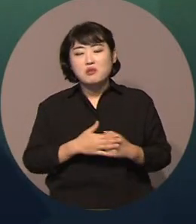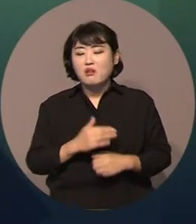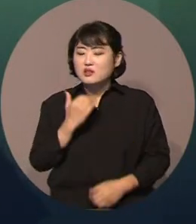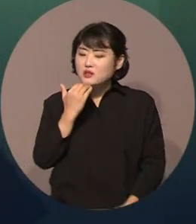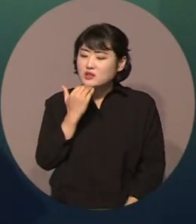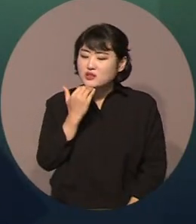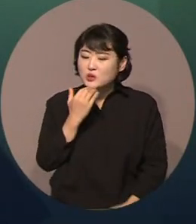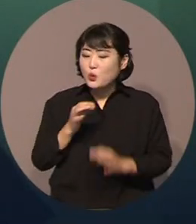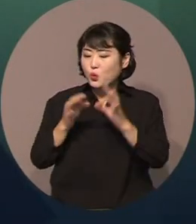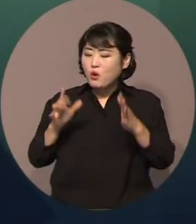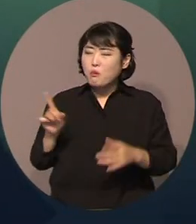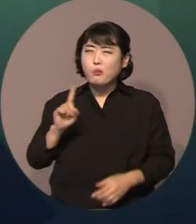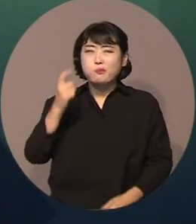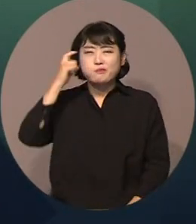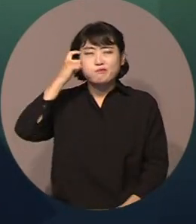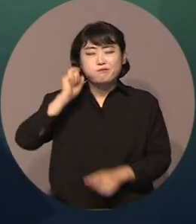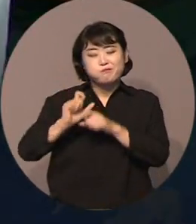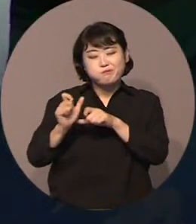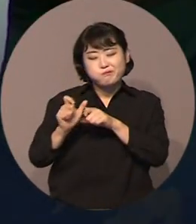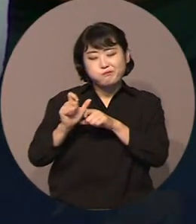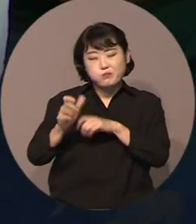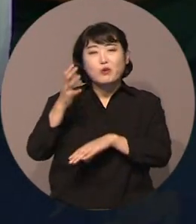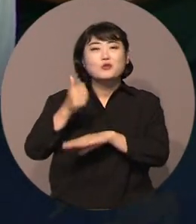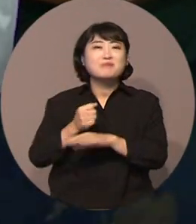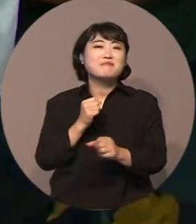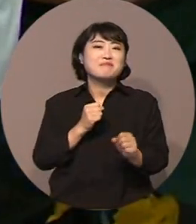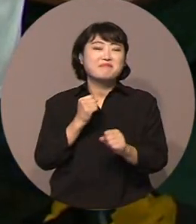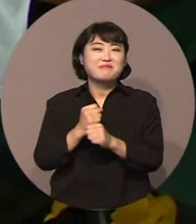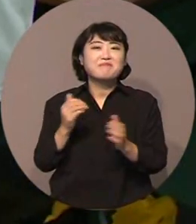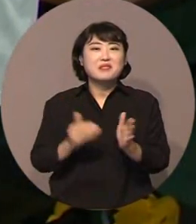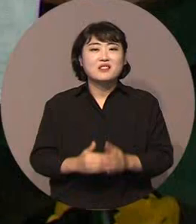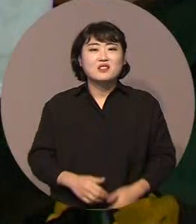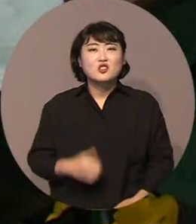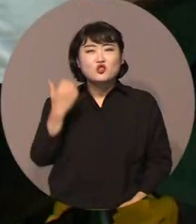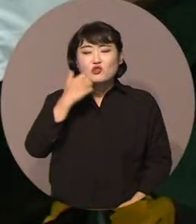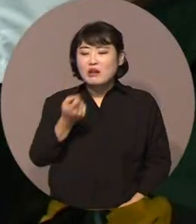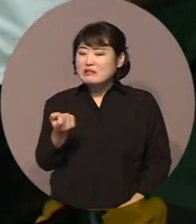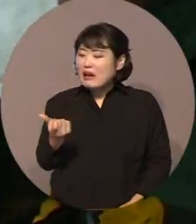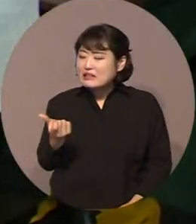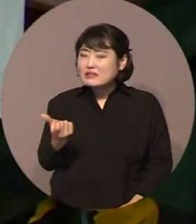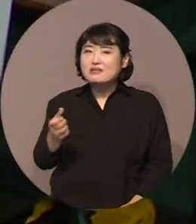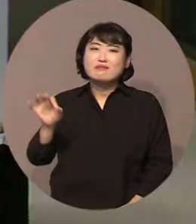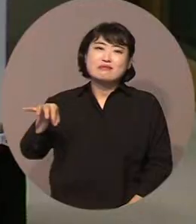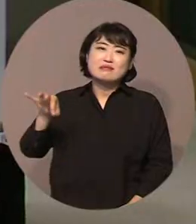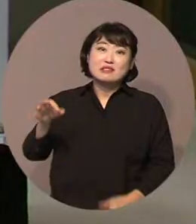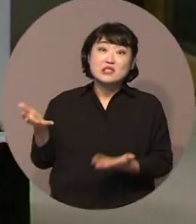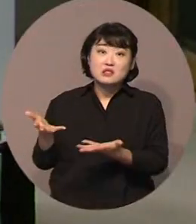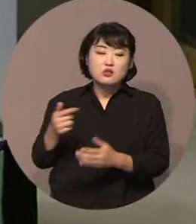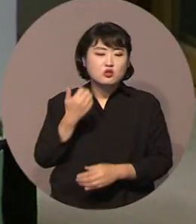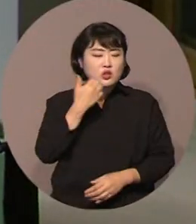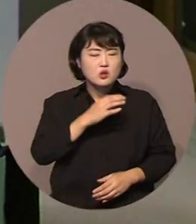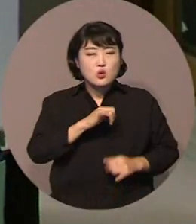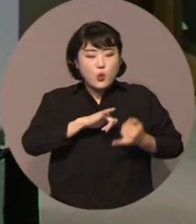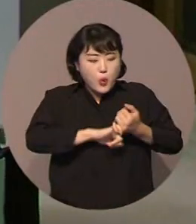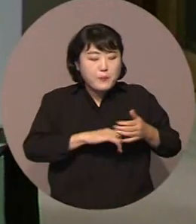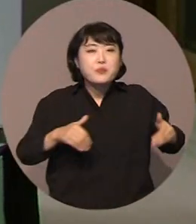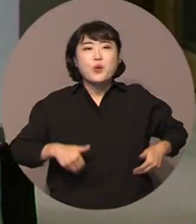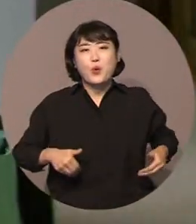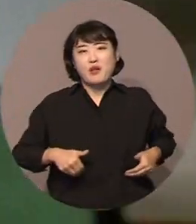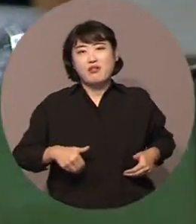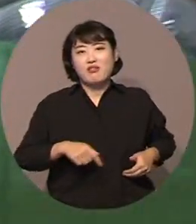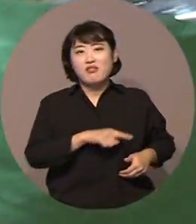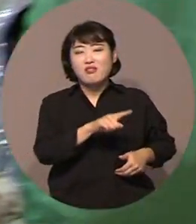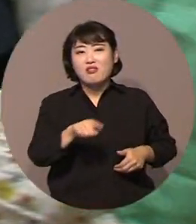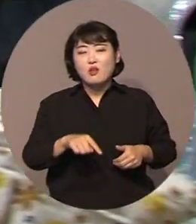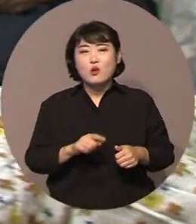동안 무엇을 하면 좋을까 생각을 고민 끝에. 누군가에겐 사소하지만 다른 누군가에게는 삶의 필수적인 부분을